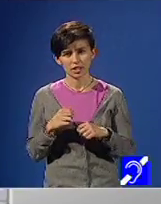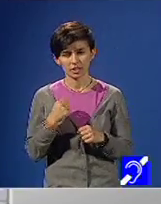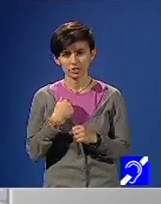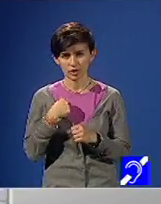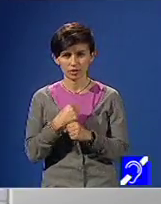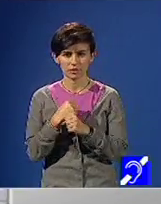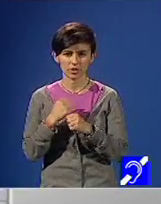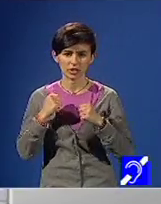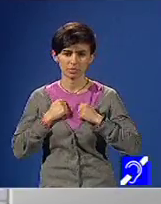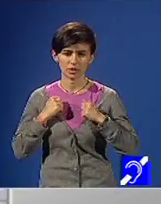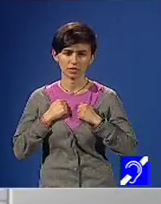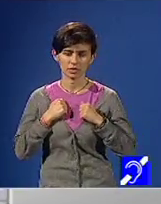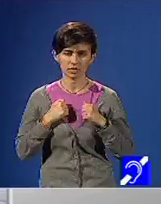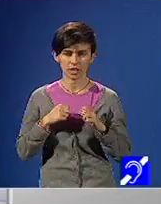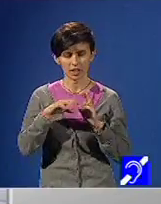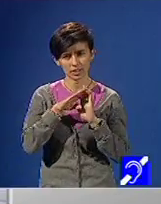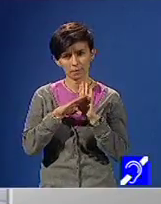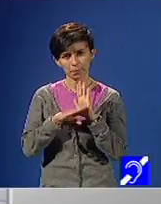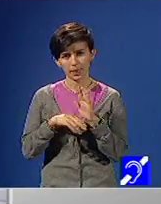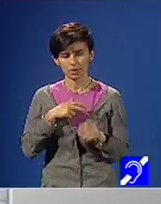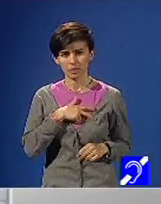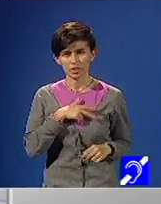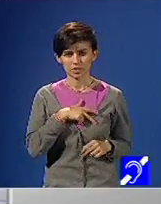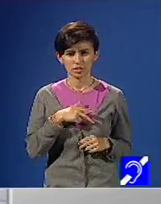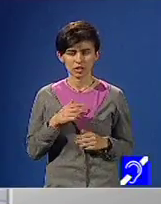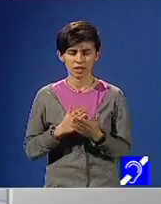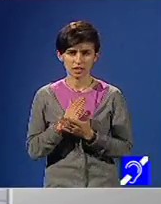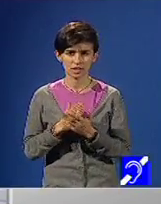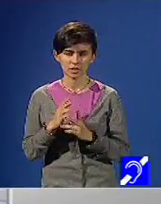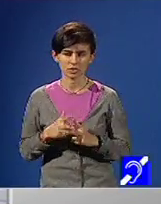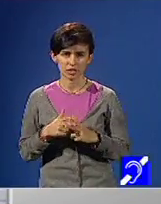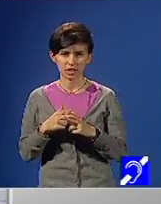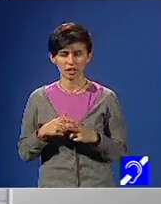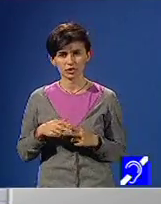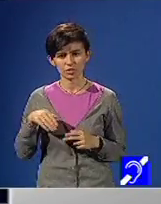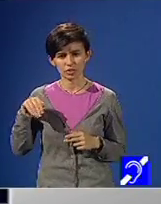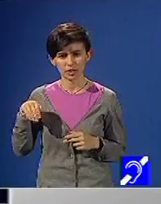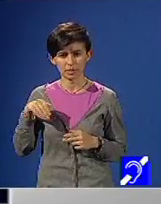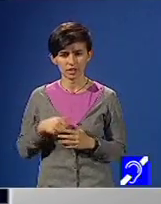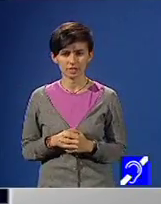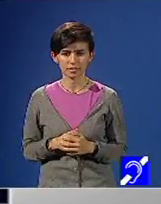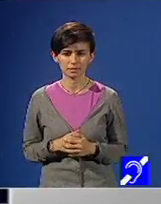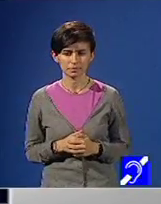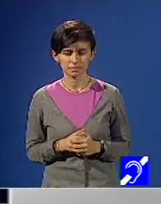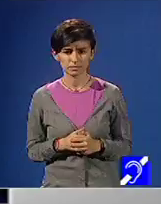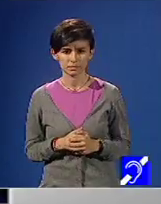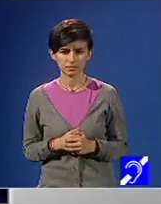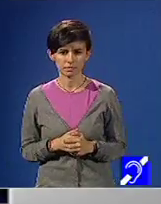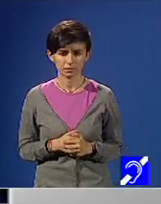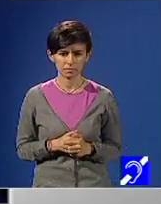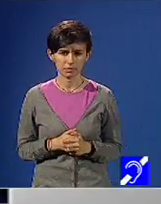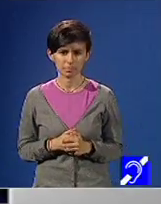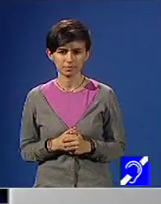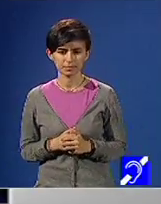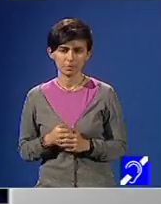voluntariam în programele sociale ale Serviciului de Ajutor Maltez. De fapt, ai fost acolo din prima zi? Poate, dacă nu